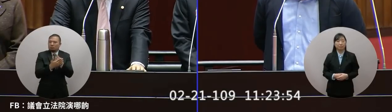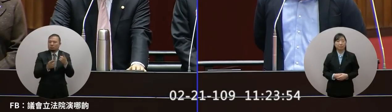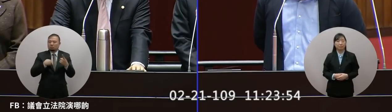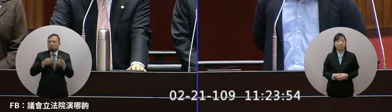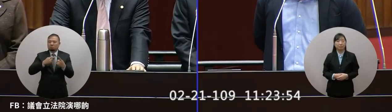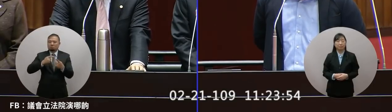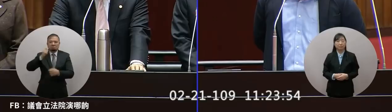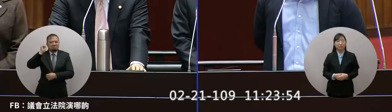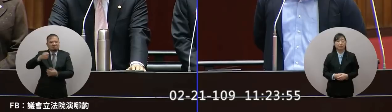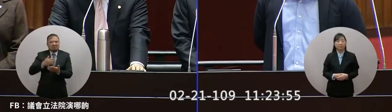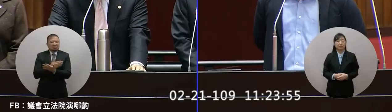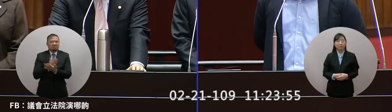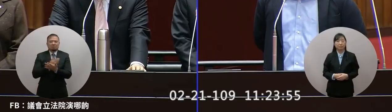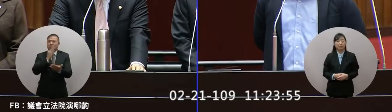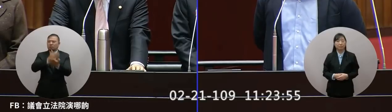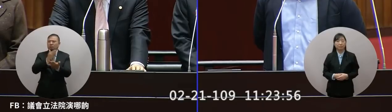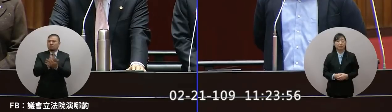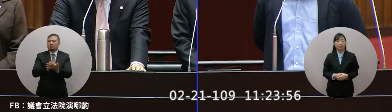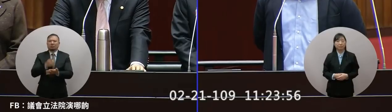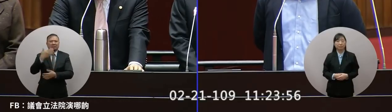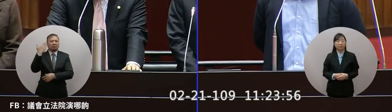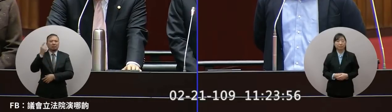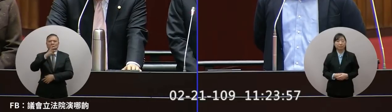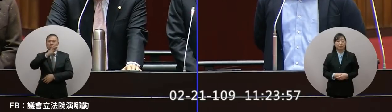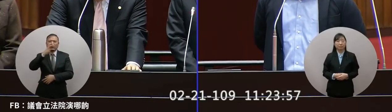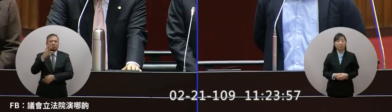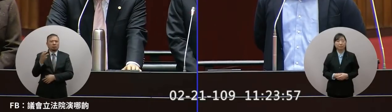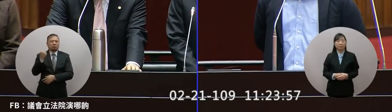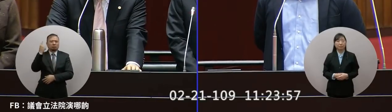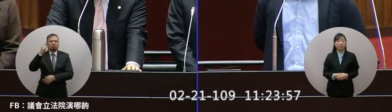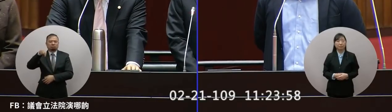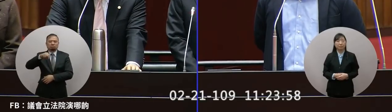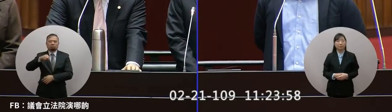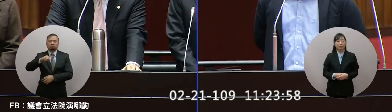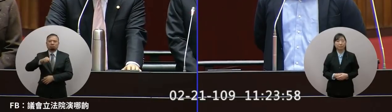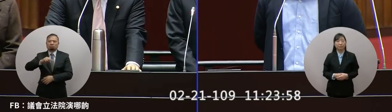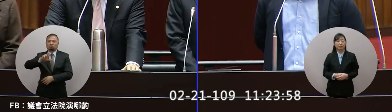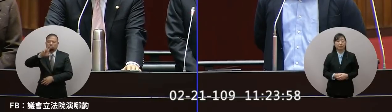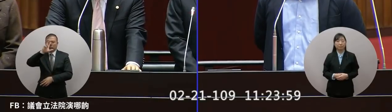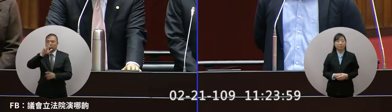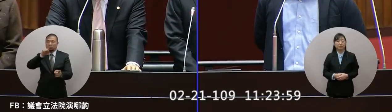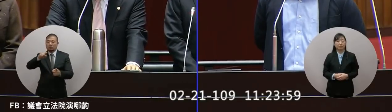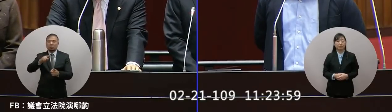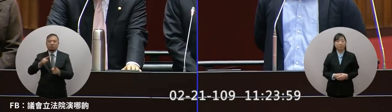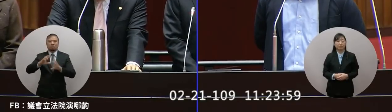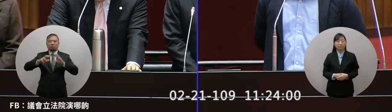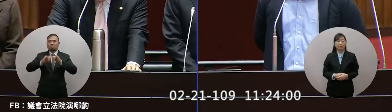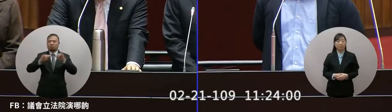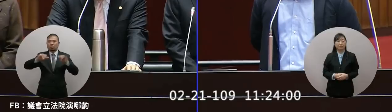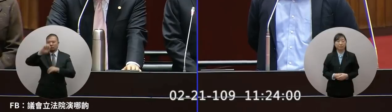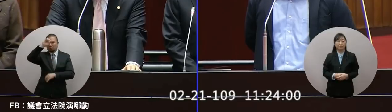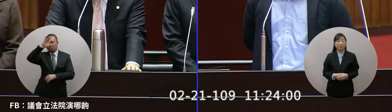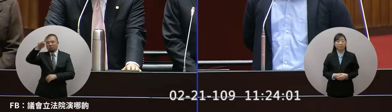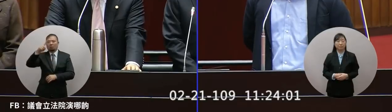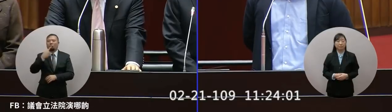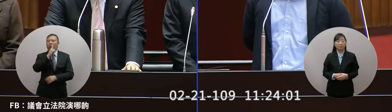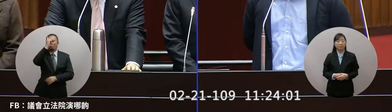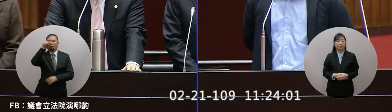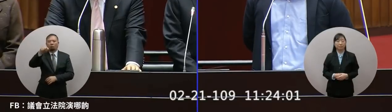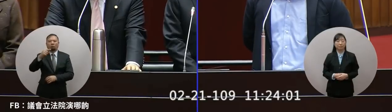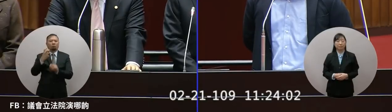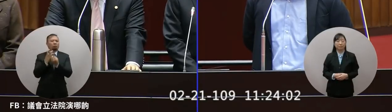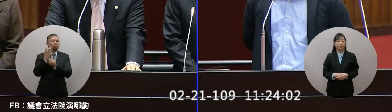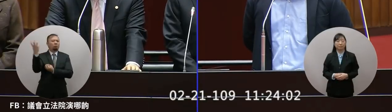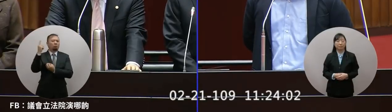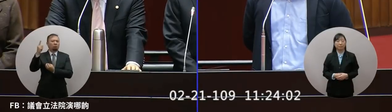判，但在那威权恐怖的时代，在那国民党一党专政的时代，当年军事法